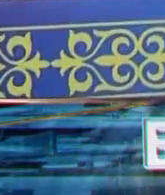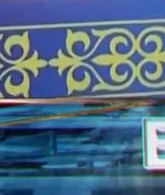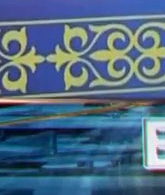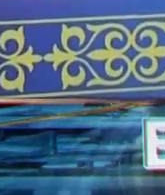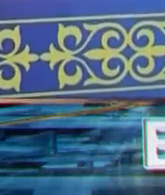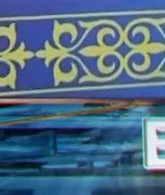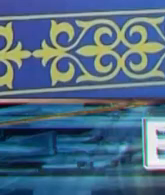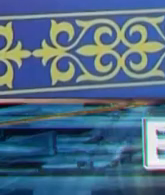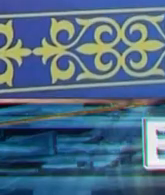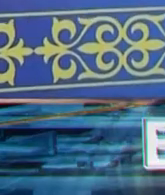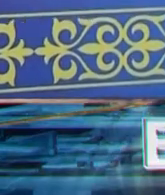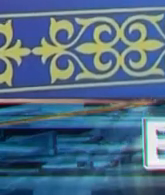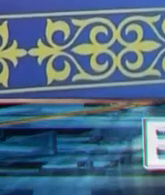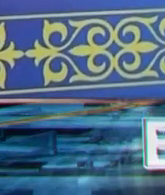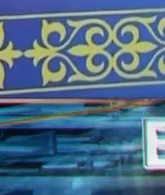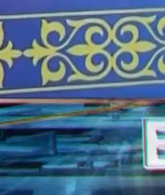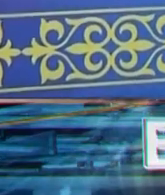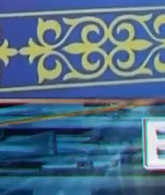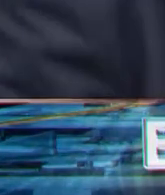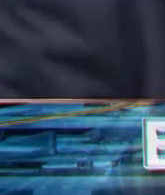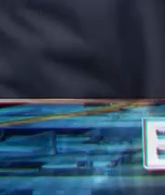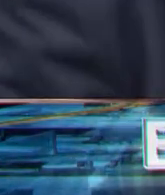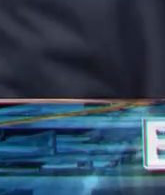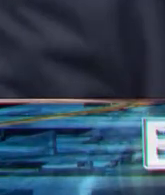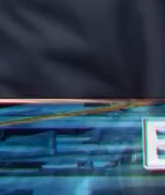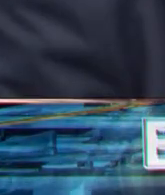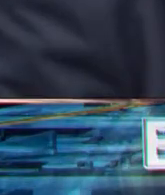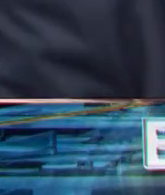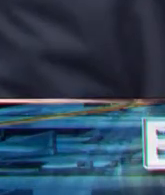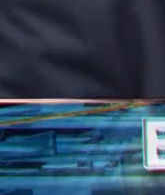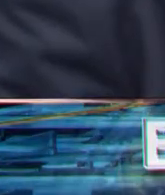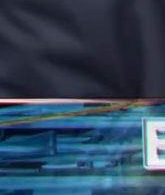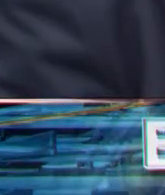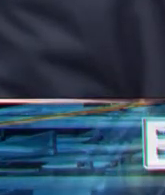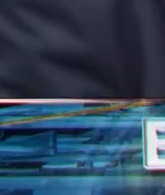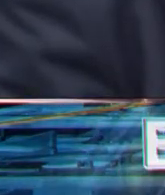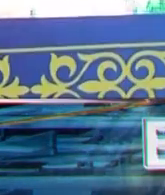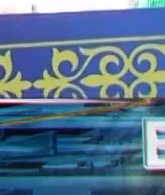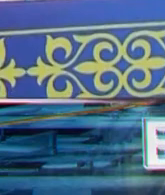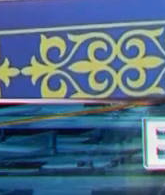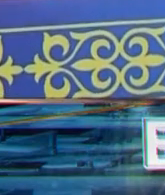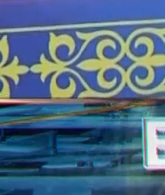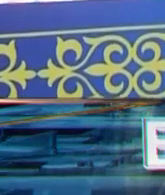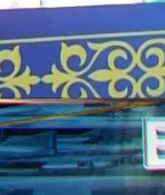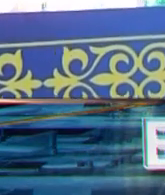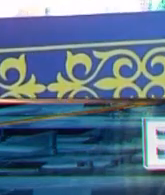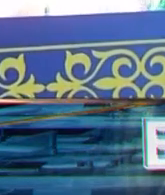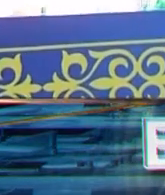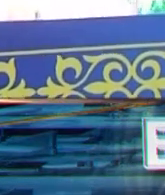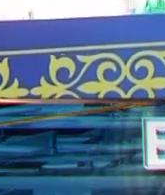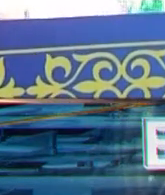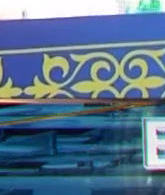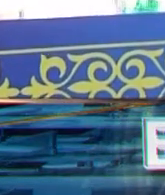Елдегі бас партияның құрылғанына 21 жыл, Талдықорғанда салтанатты жиын өтіп партия белсенділері марапатталды.